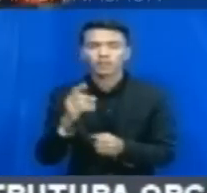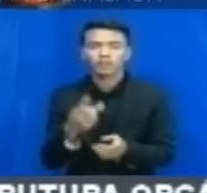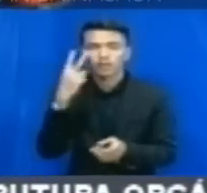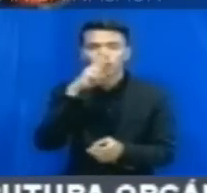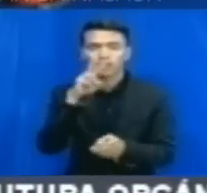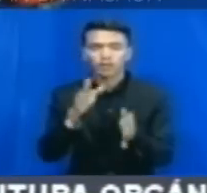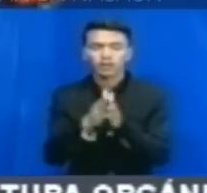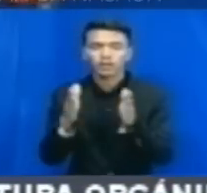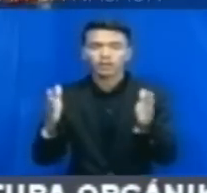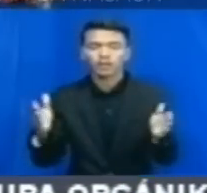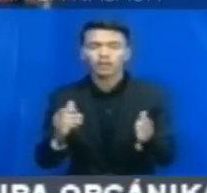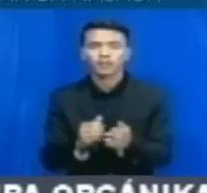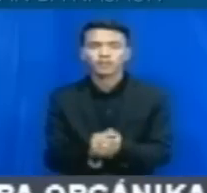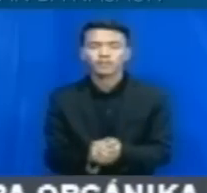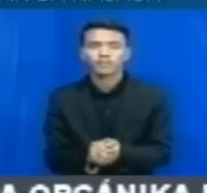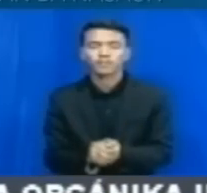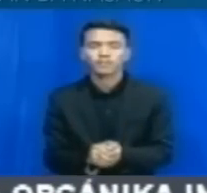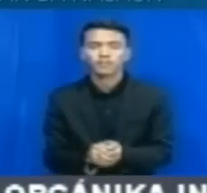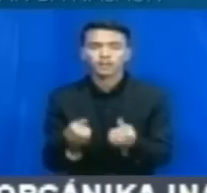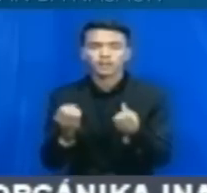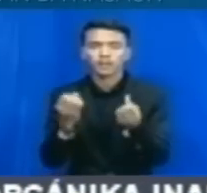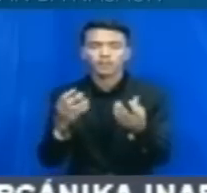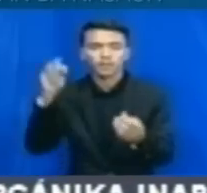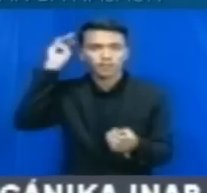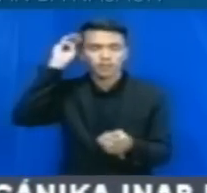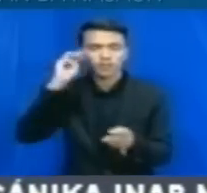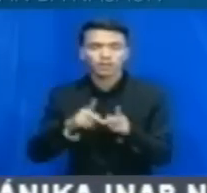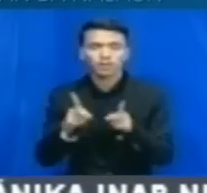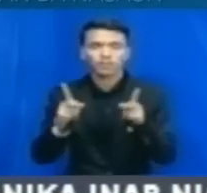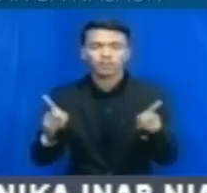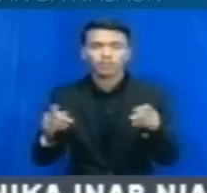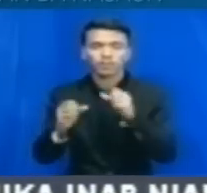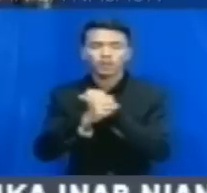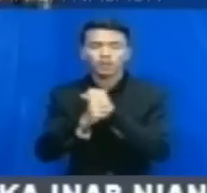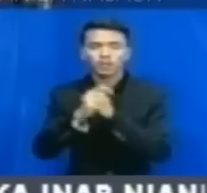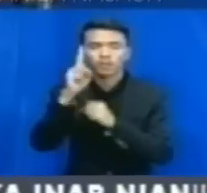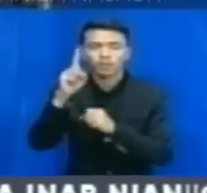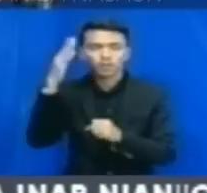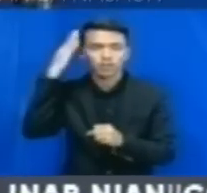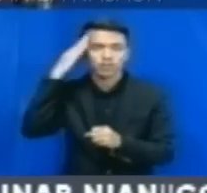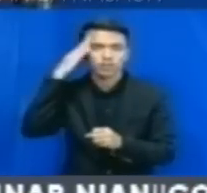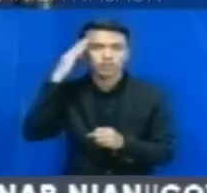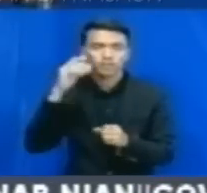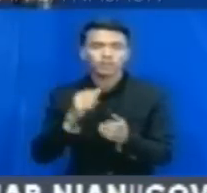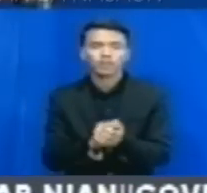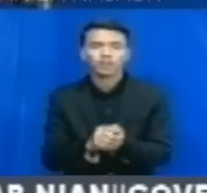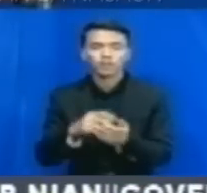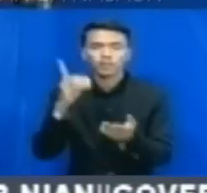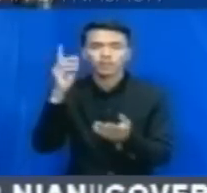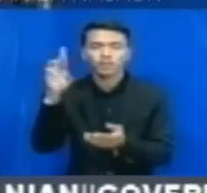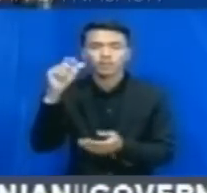klea. Kuase dalam barat, ke Ministeri Publik Lori argu itu dia, nebe mak diskonfian, ne komete krimi